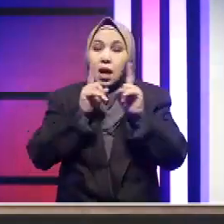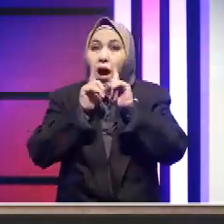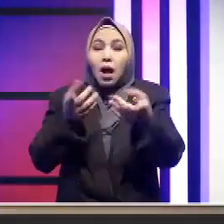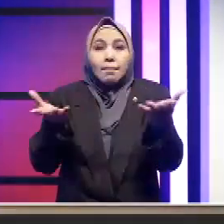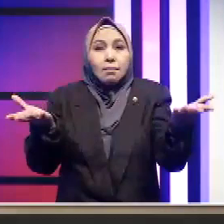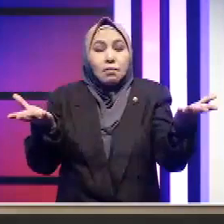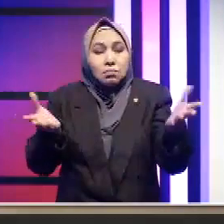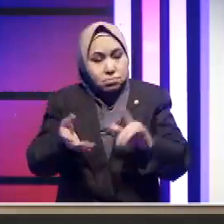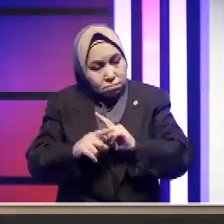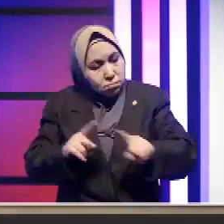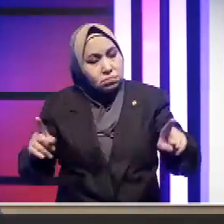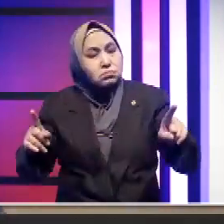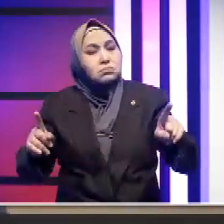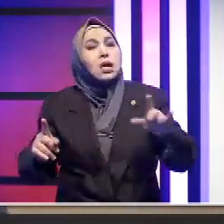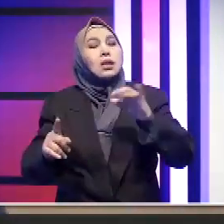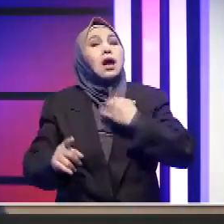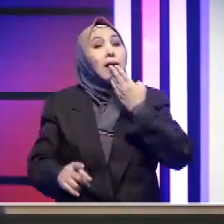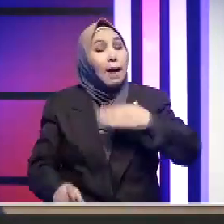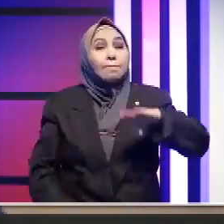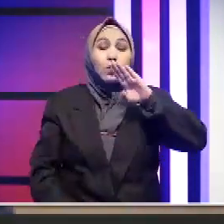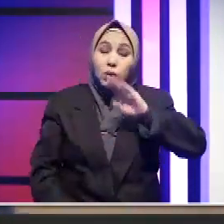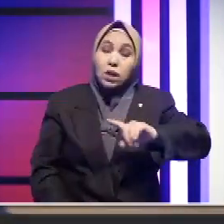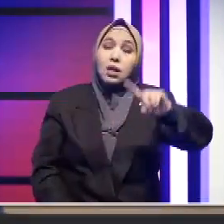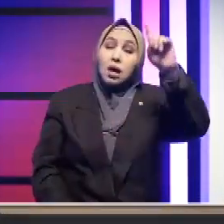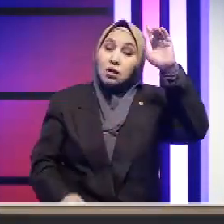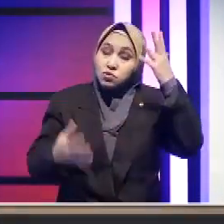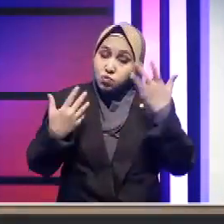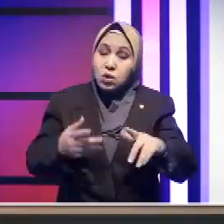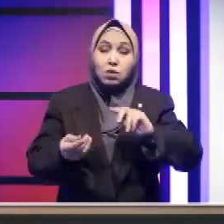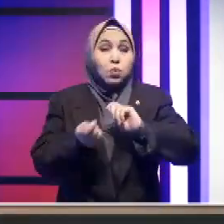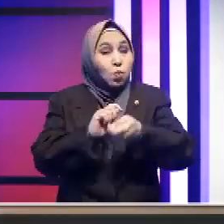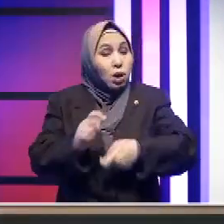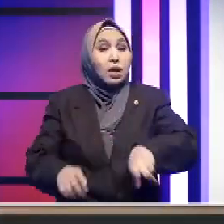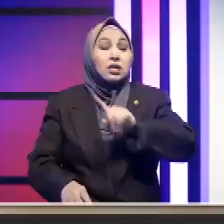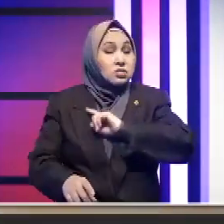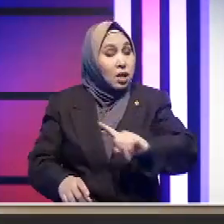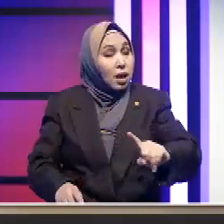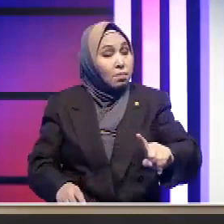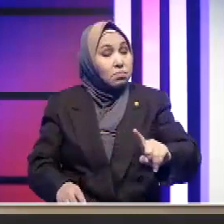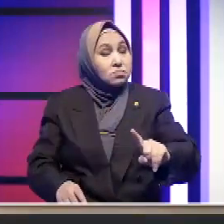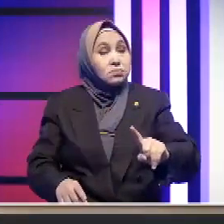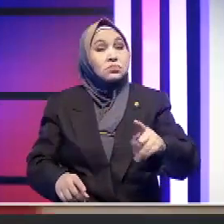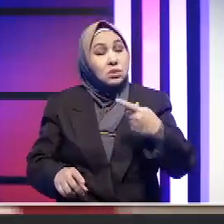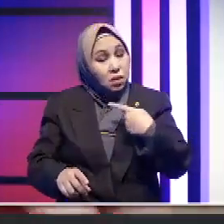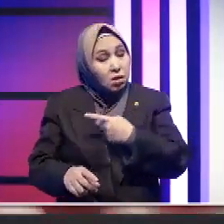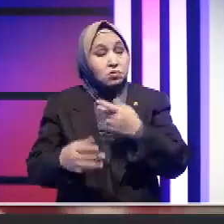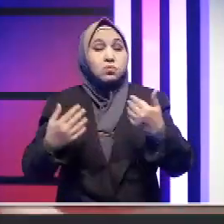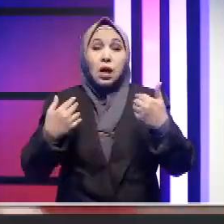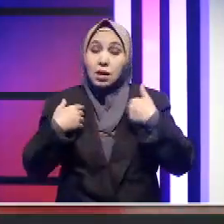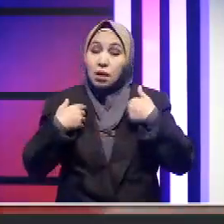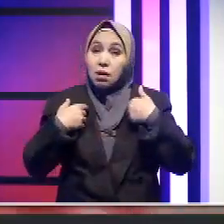tapi ya alhamdulillah selama supitra kami sudah punya ini yah